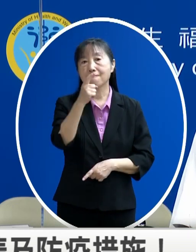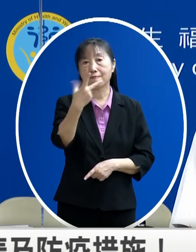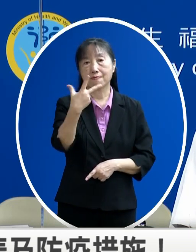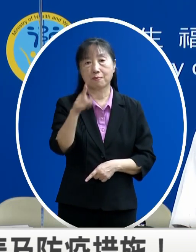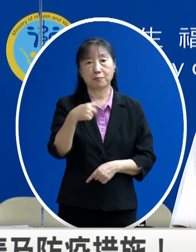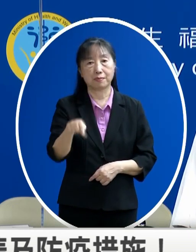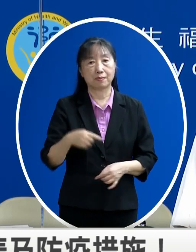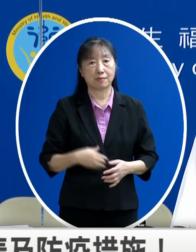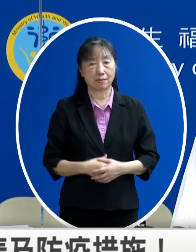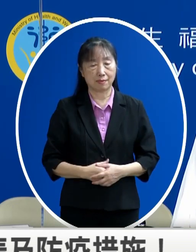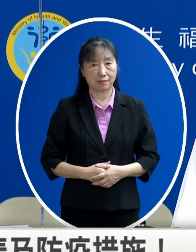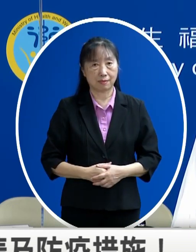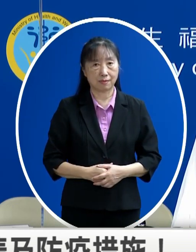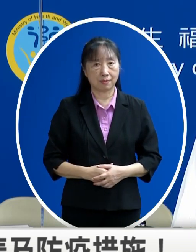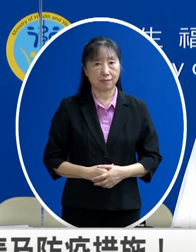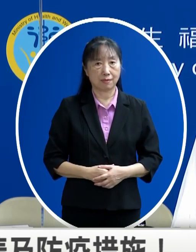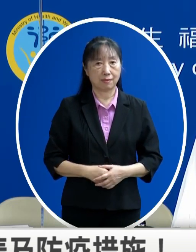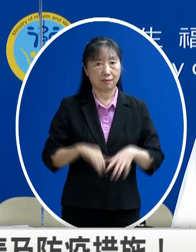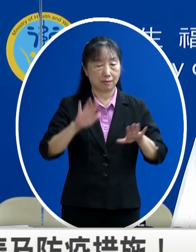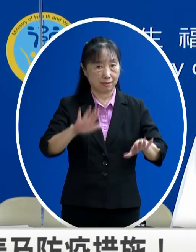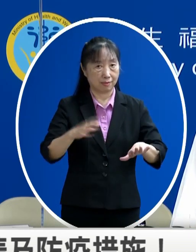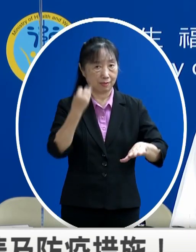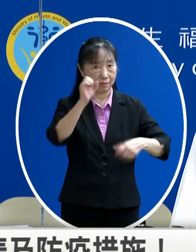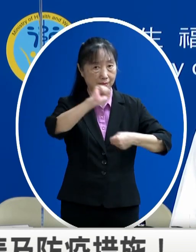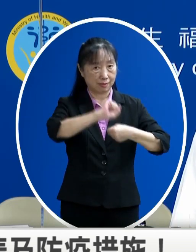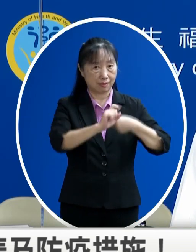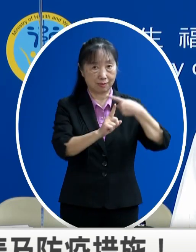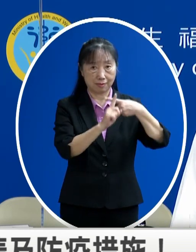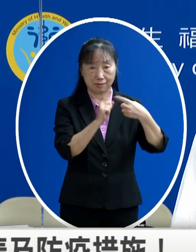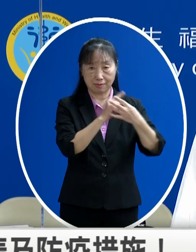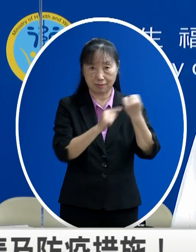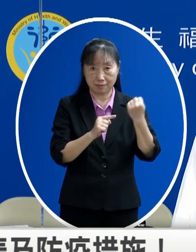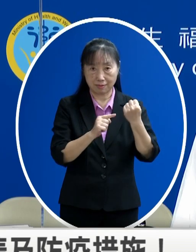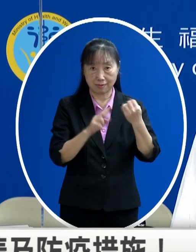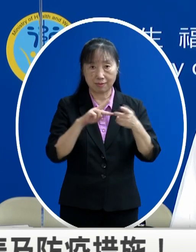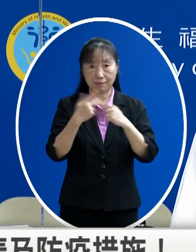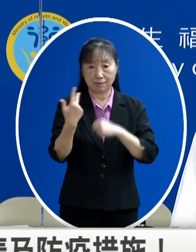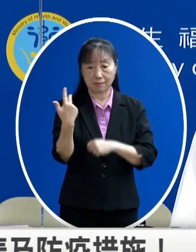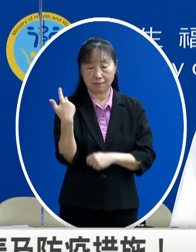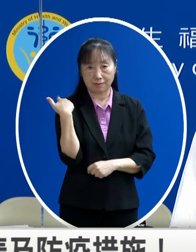17例。那今天的增加的个案数，跟